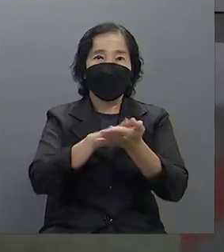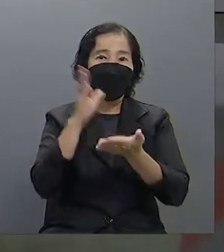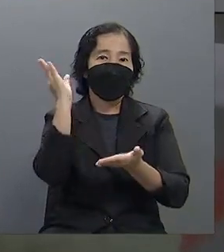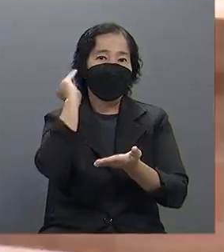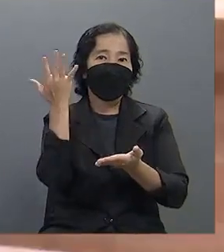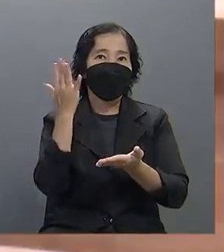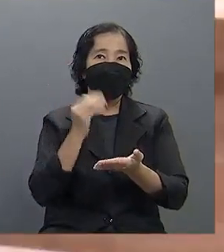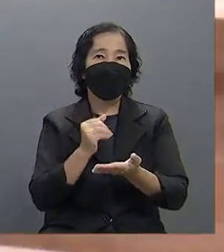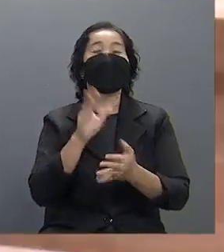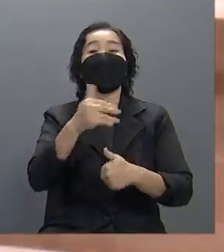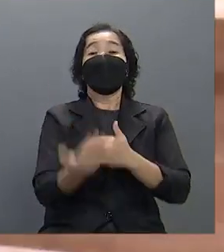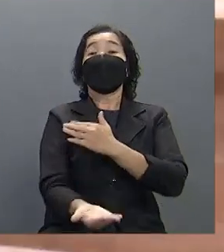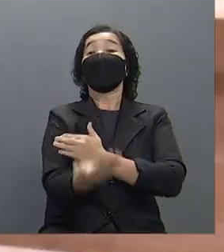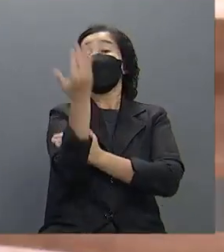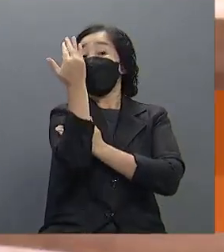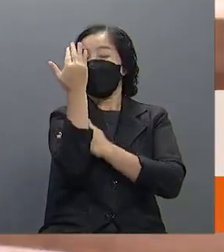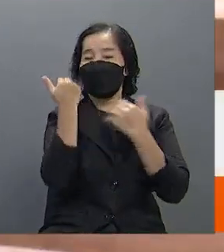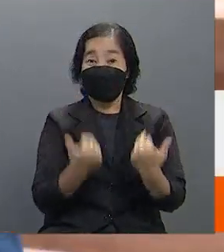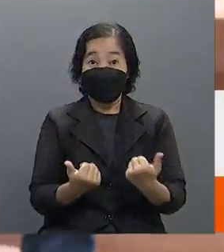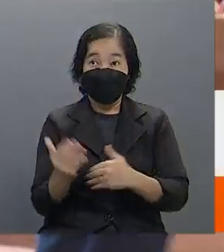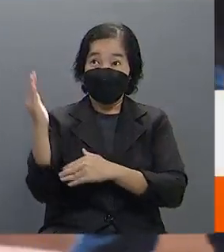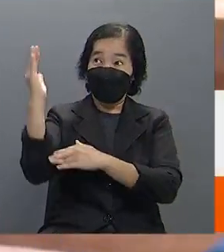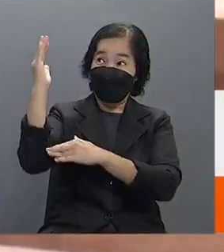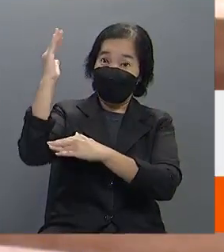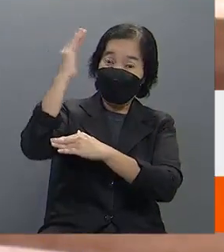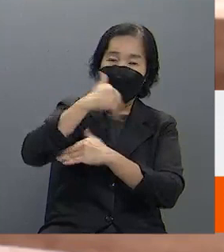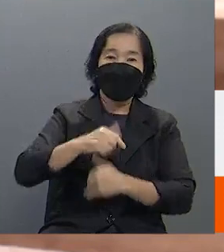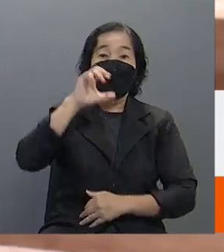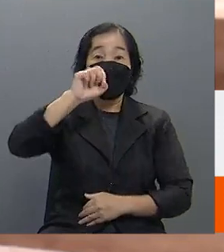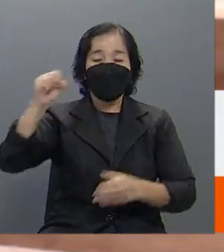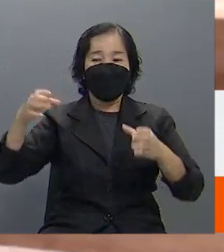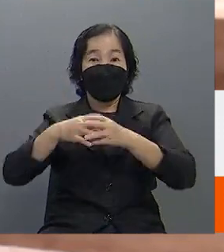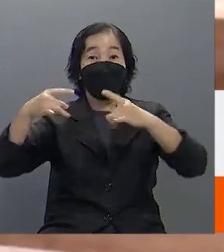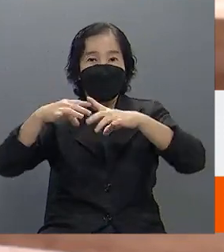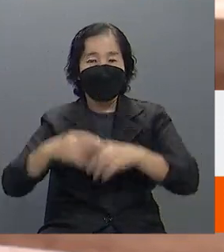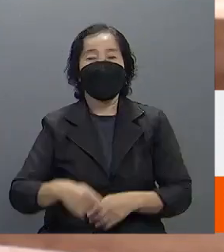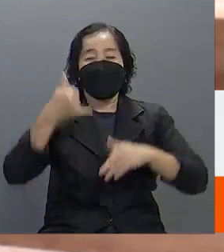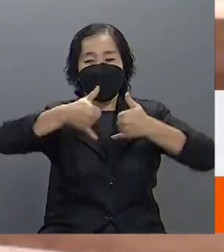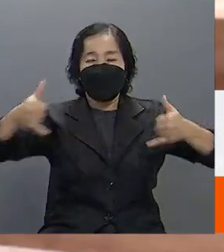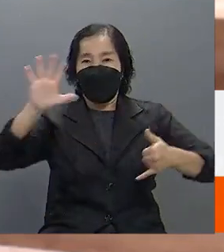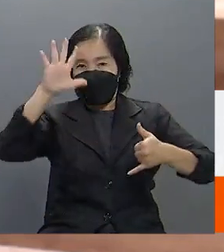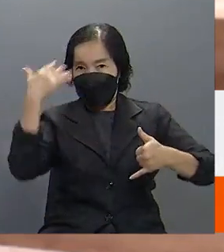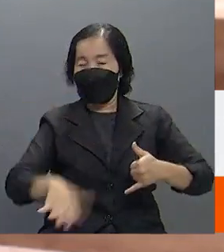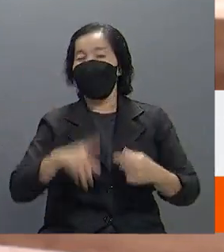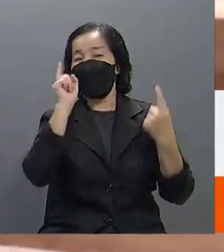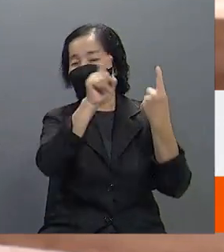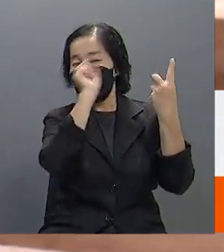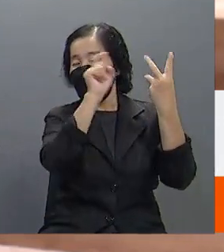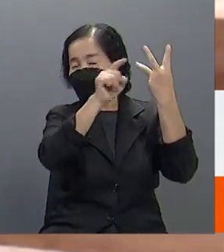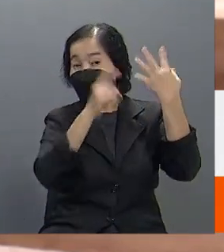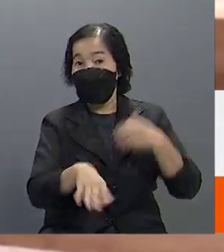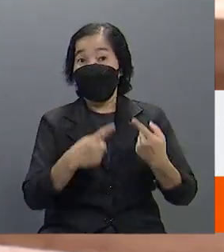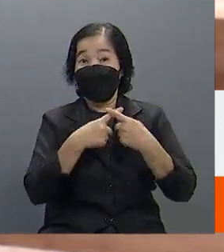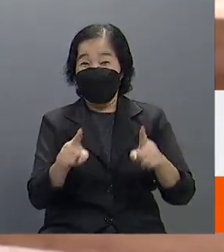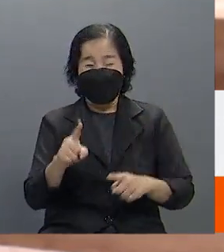ตั้งแต่ช่วงเช้าจนถึงขณะนี้นะคะส.ส.ฝ่ายค้านก็อภิปรายไปแล้ว5คนค่ะโดยต้องจับตาเรื่องบิ๊กเซอร์ไพรส์ที่พรรคก้าวไกลนั้นเขา